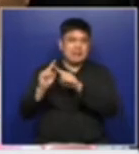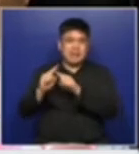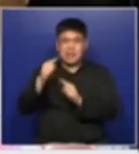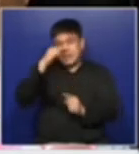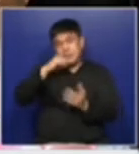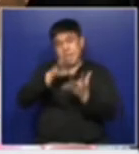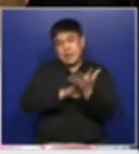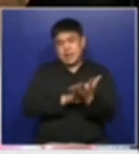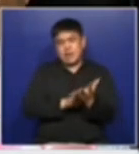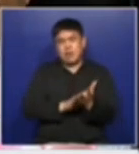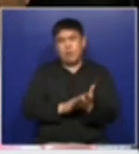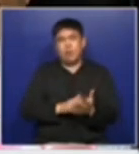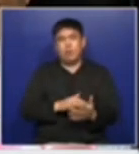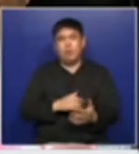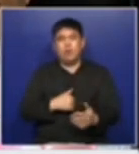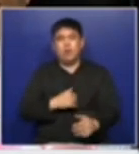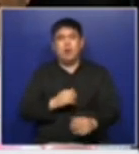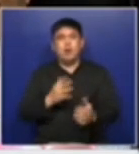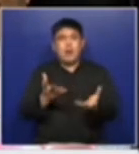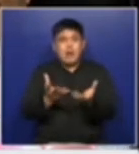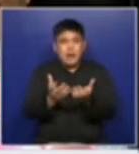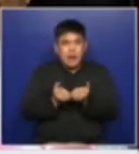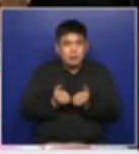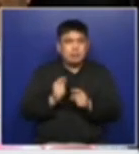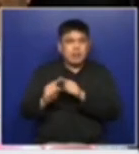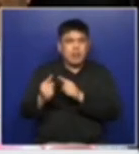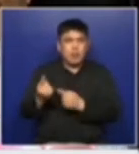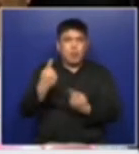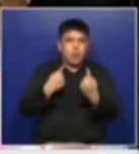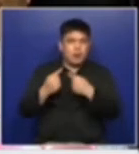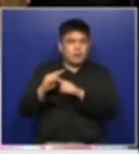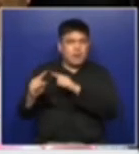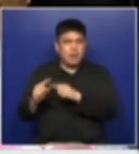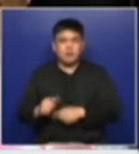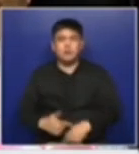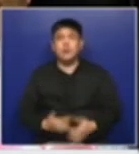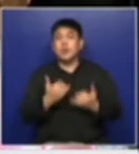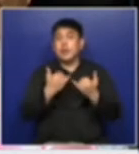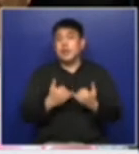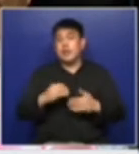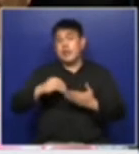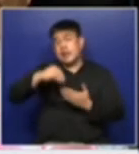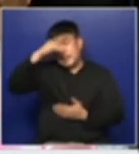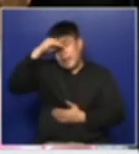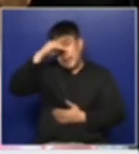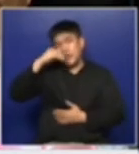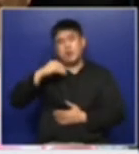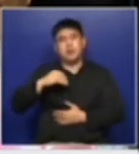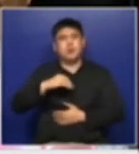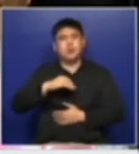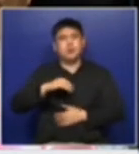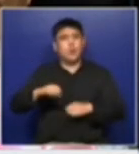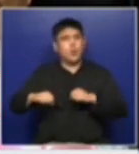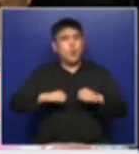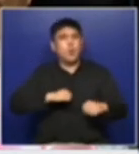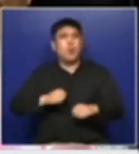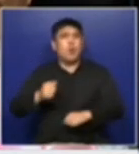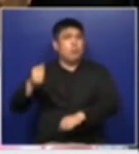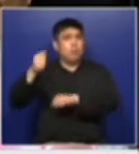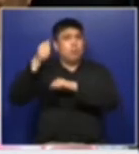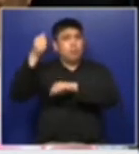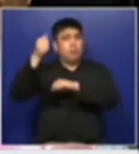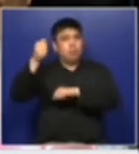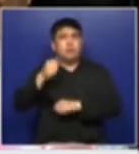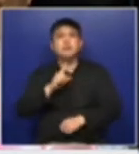นี้การชุมนุมเรียกร้องของนักเรียนนักศึกษาของประชาชนของเยาวชนบอกให้สภาพั